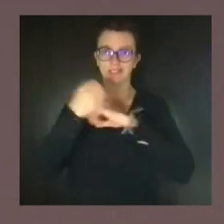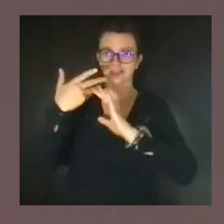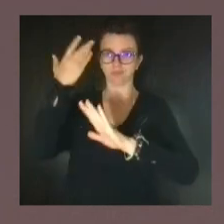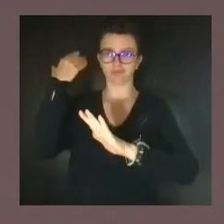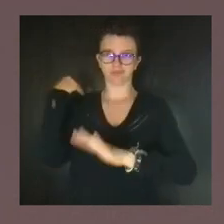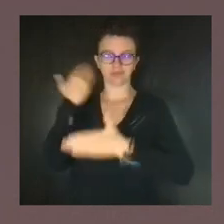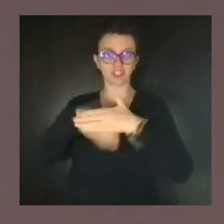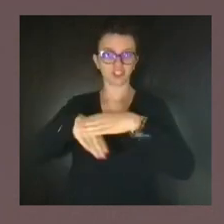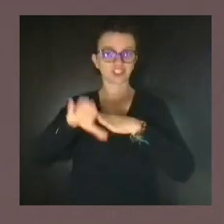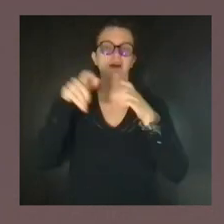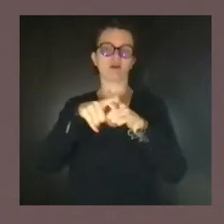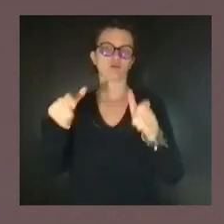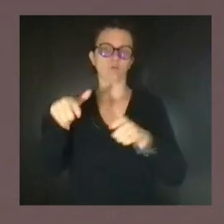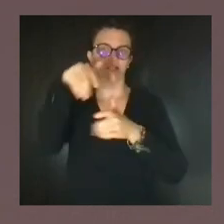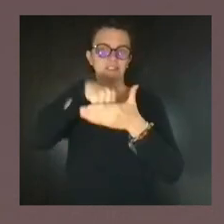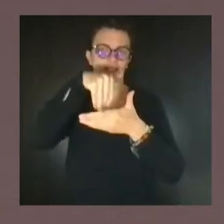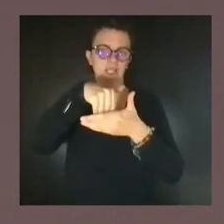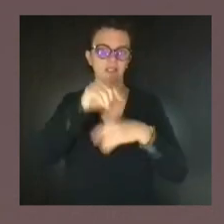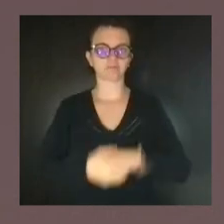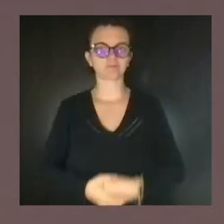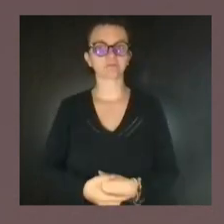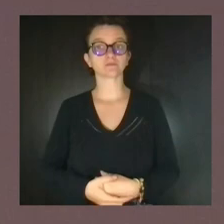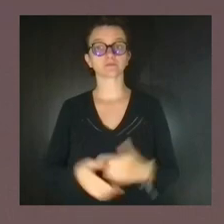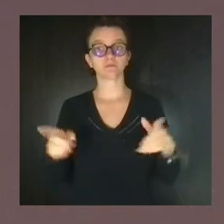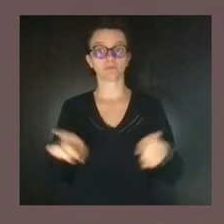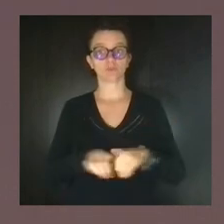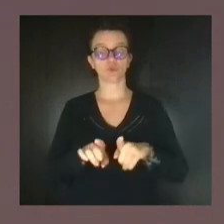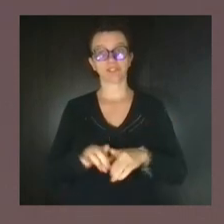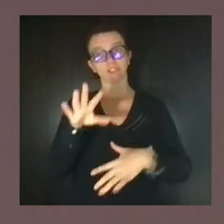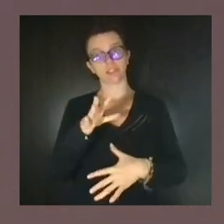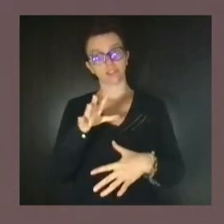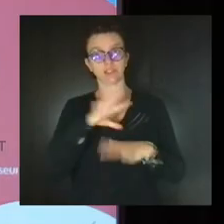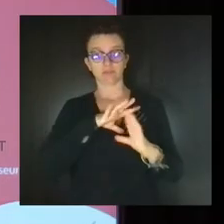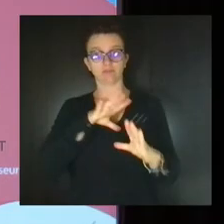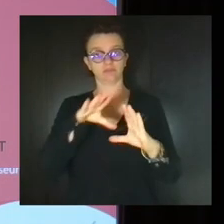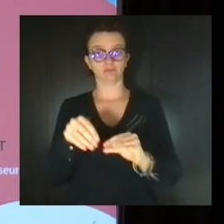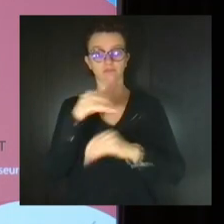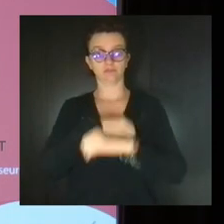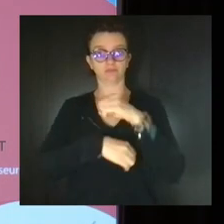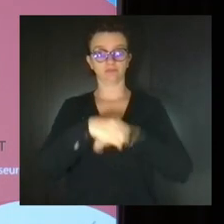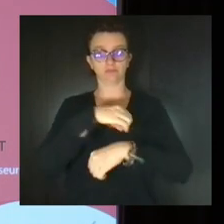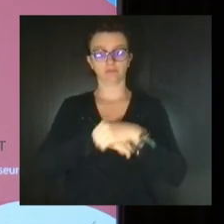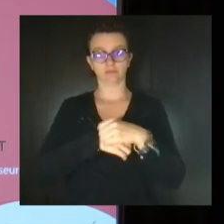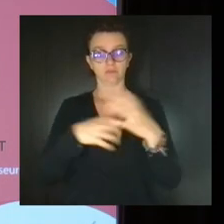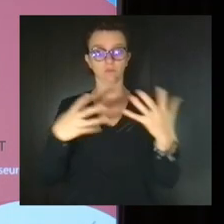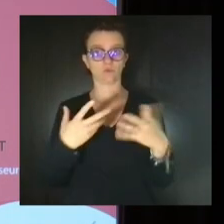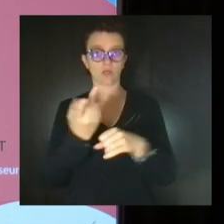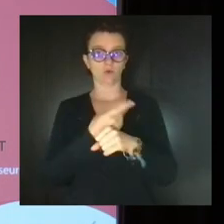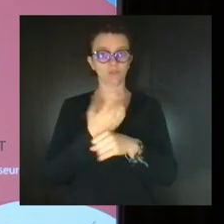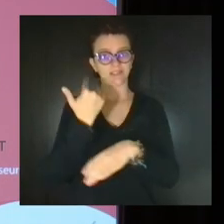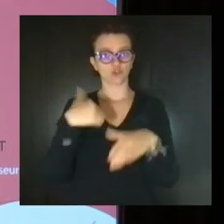l'entreprise. Pareil, on a mis également en place donc des outils